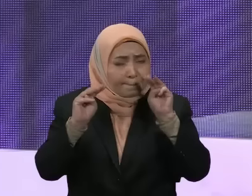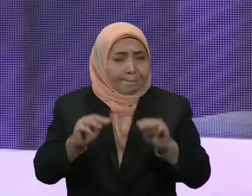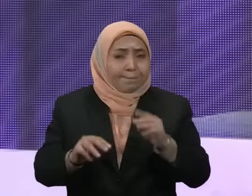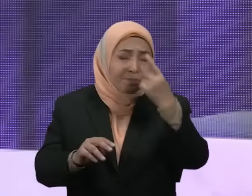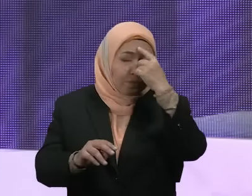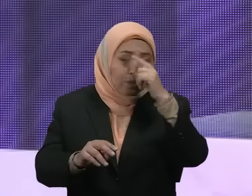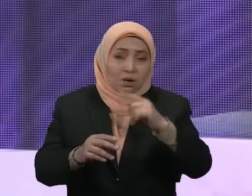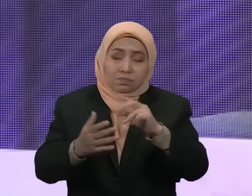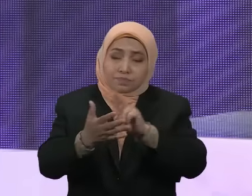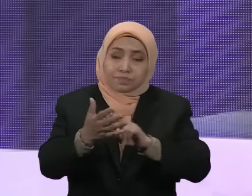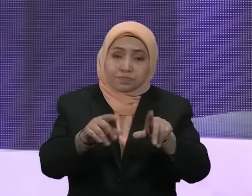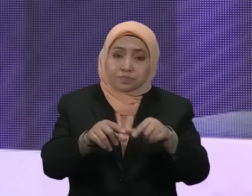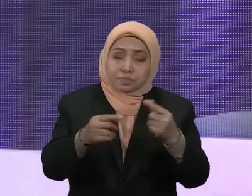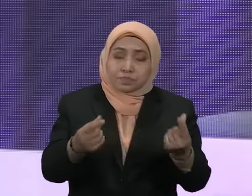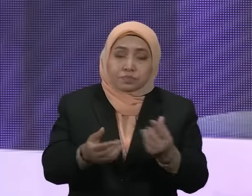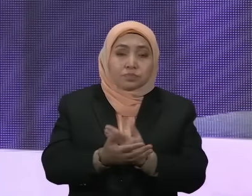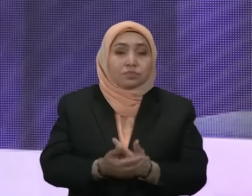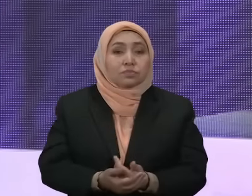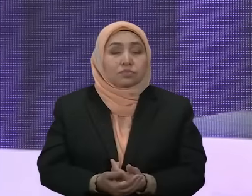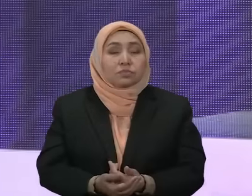membaca Al-Quran dengan a'udzubillahi minasyaitan.